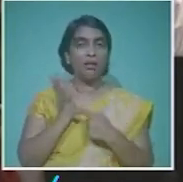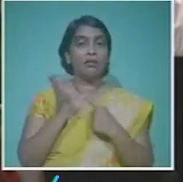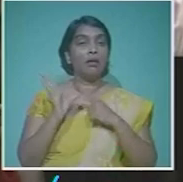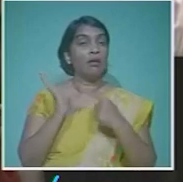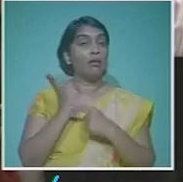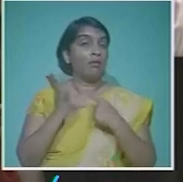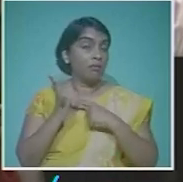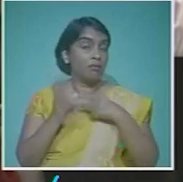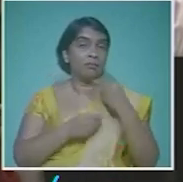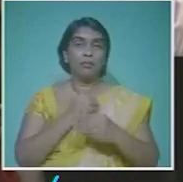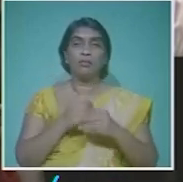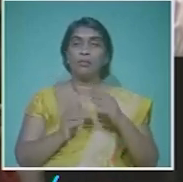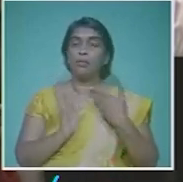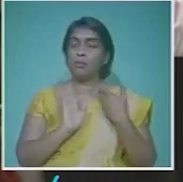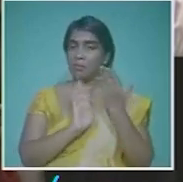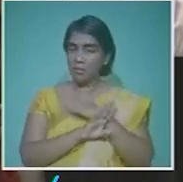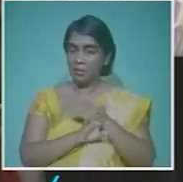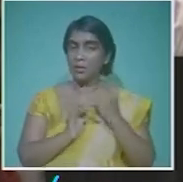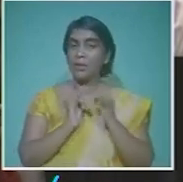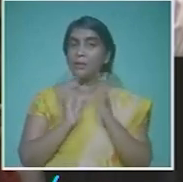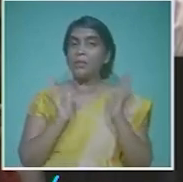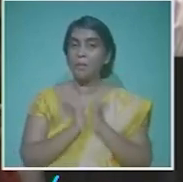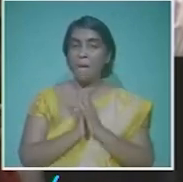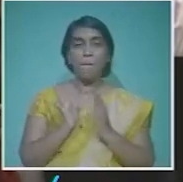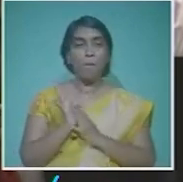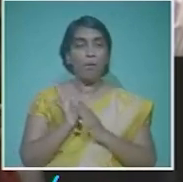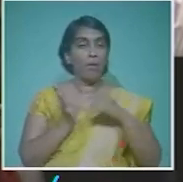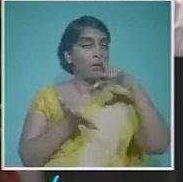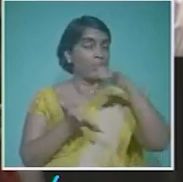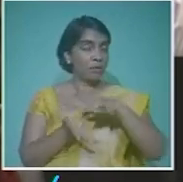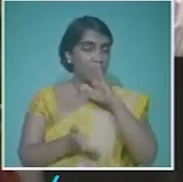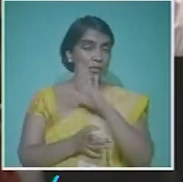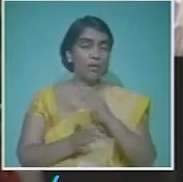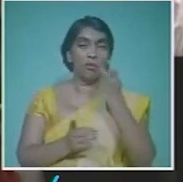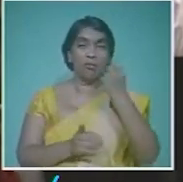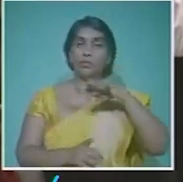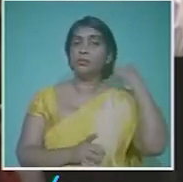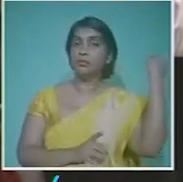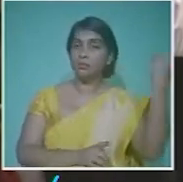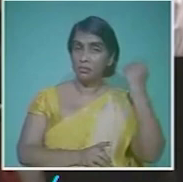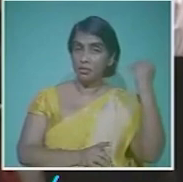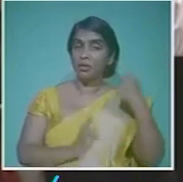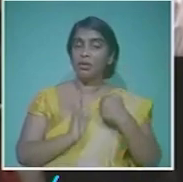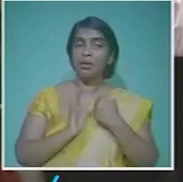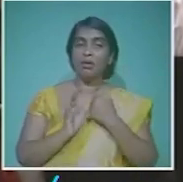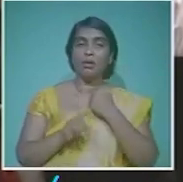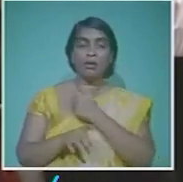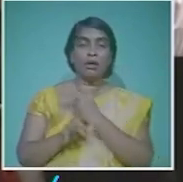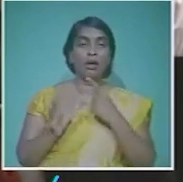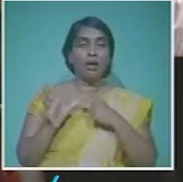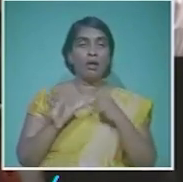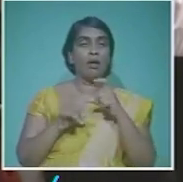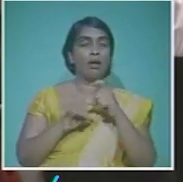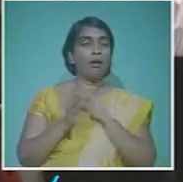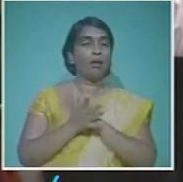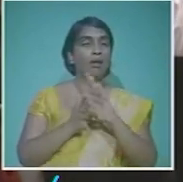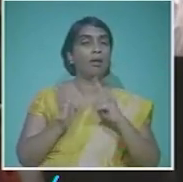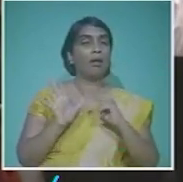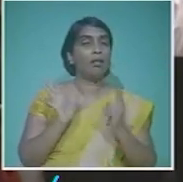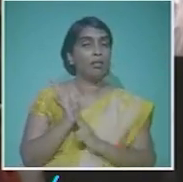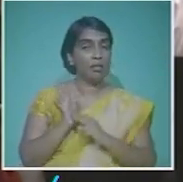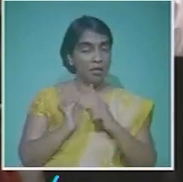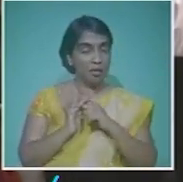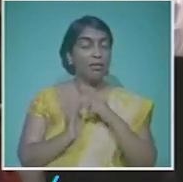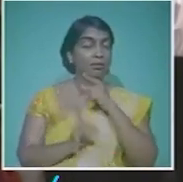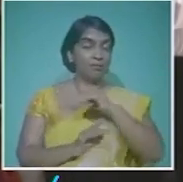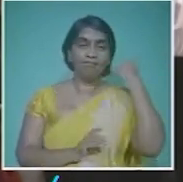අම්බානිලා පහුගිය බ්‍රහස්පතින්දා මුම්බායි නුවර තිබුණු ආර්ථික සමුලුවකදී ගෞතම් අදානි හරි ලස්සන කතාවක් කරලා